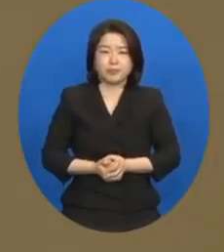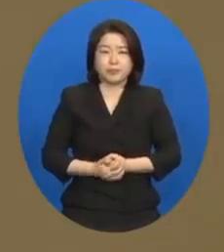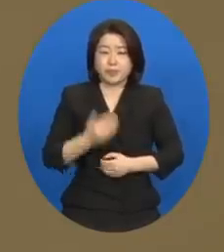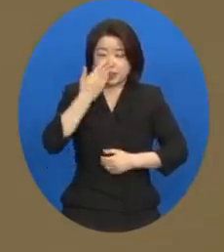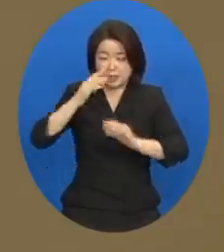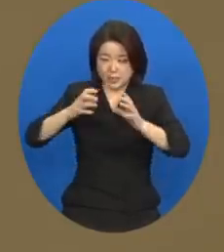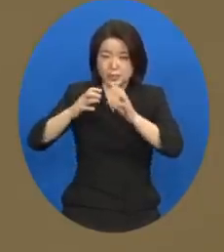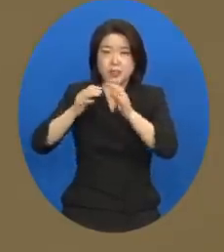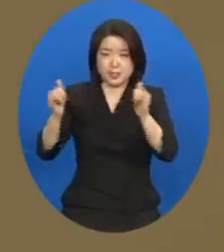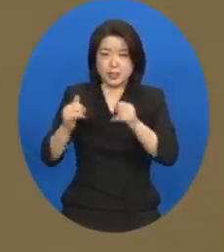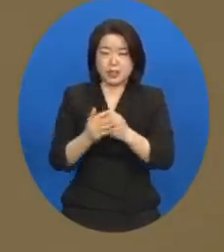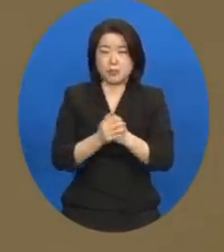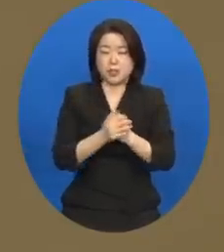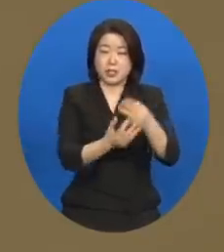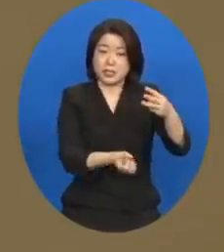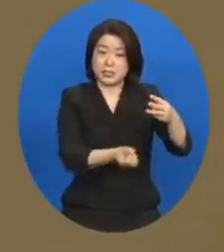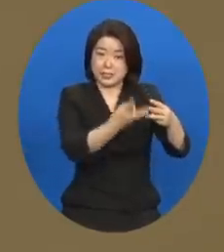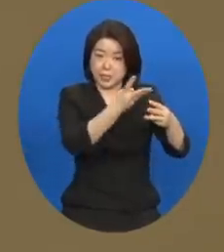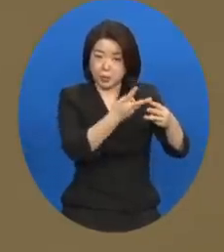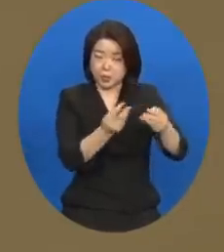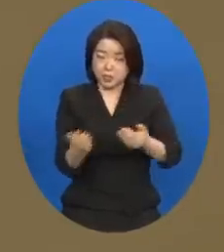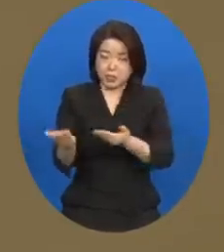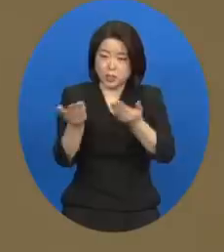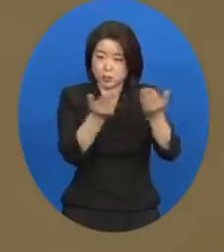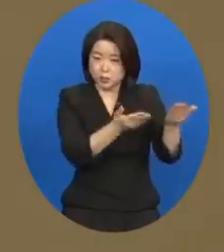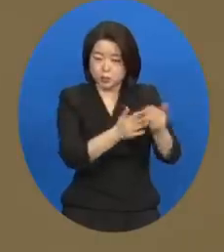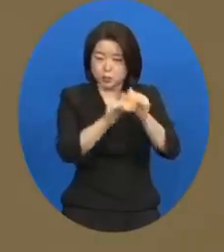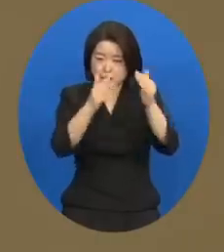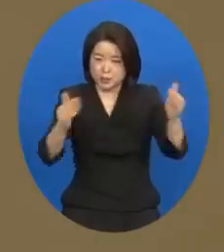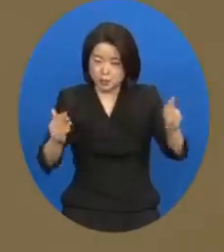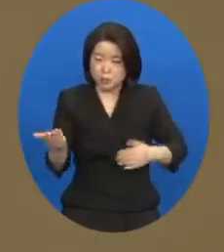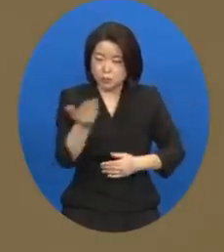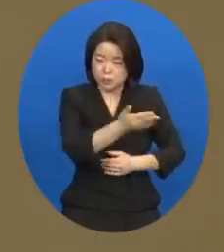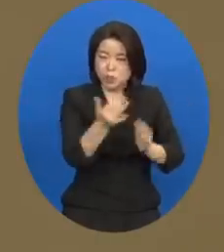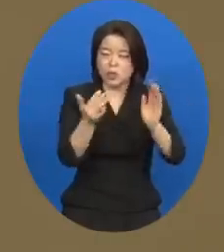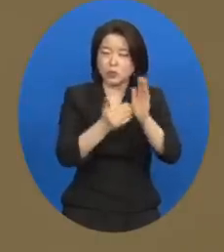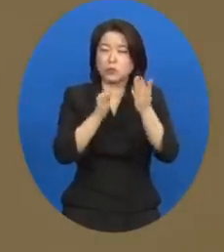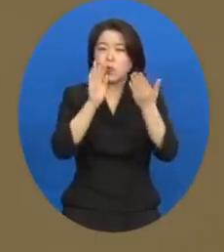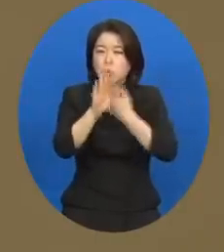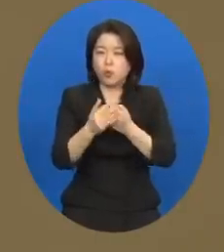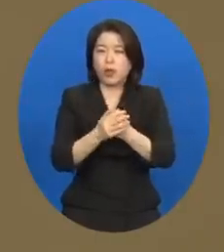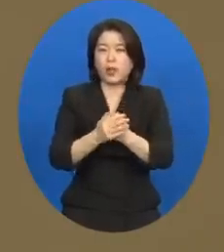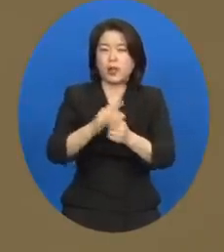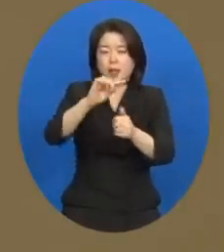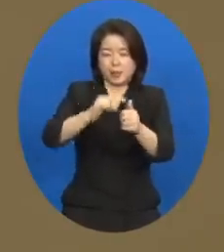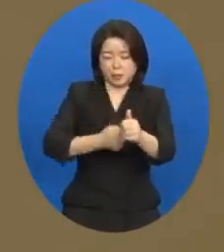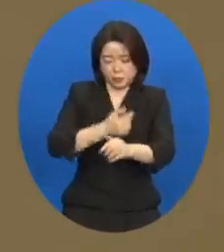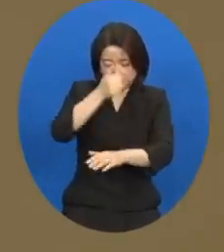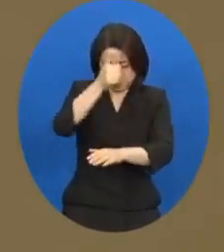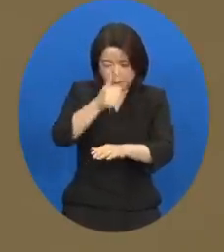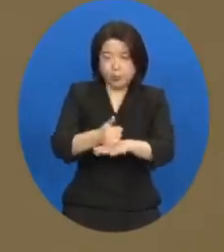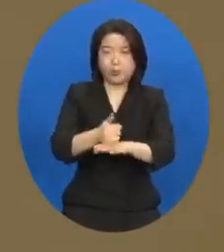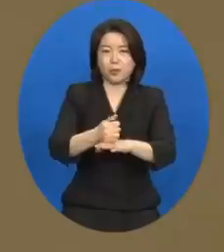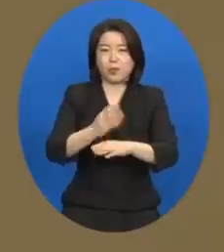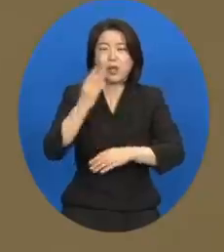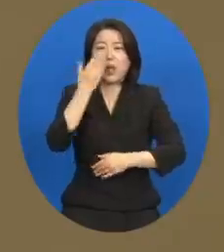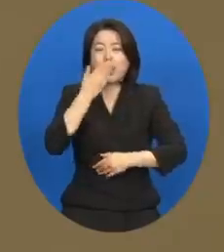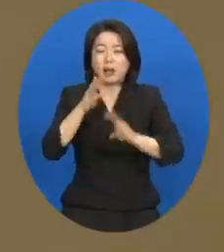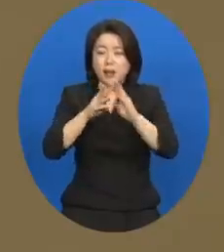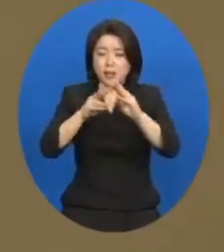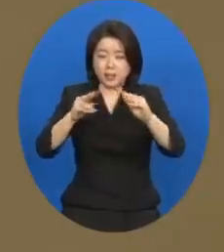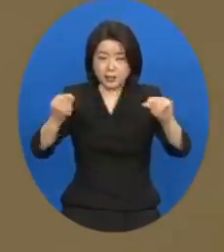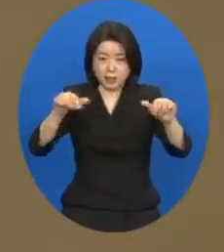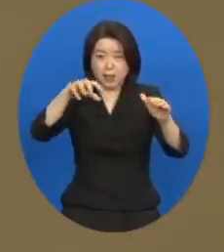이스라엘 백성들이 레위 지파에게 땅 성읍을 내어주고 나니까 비로소 가나안 땅에